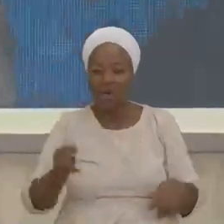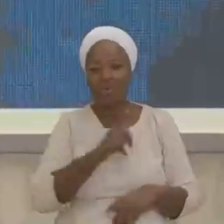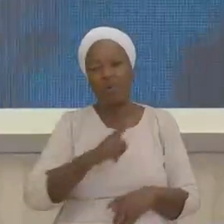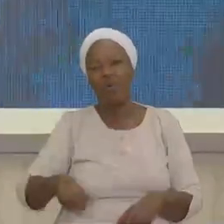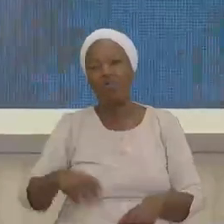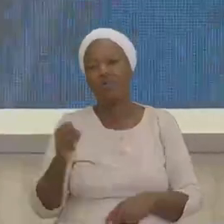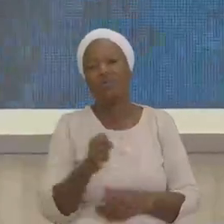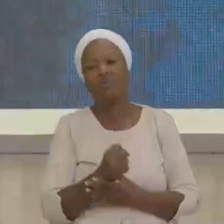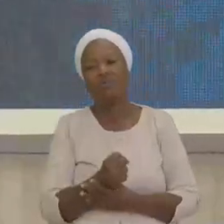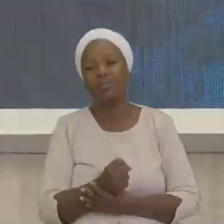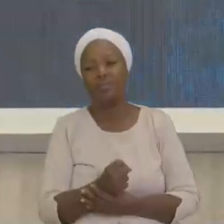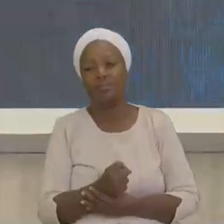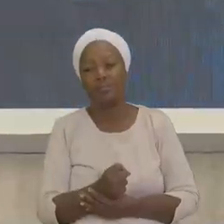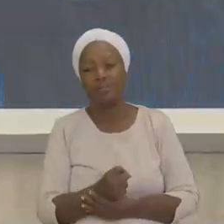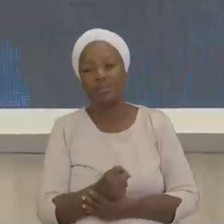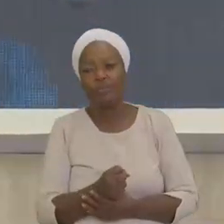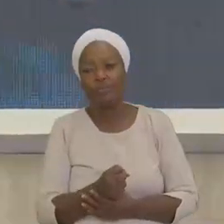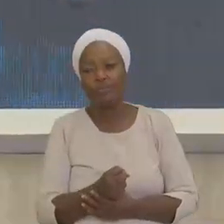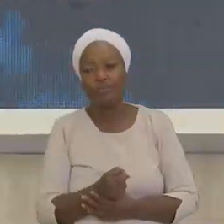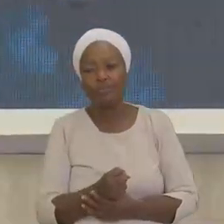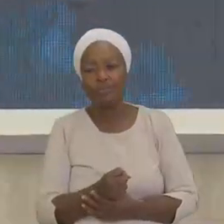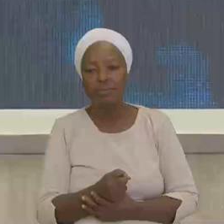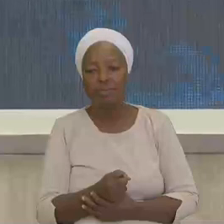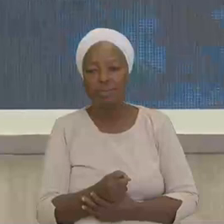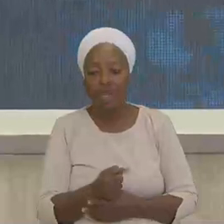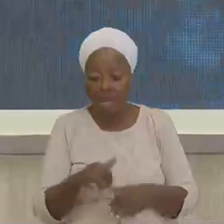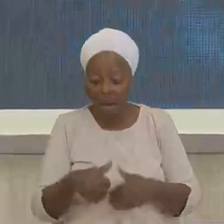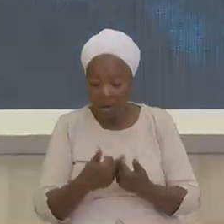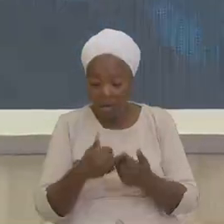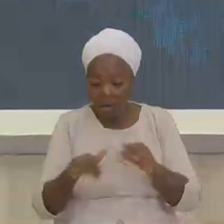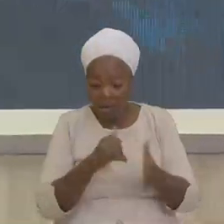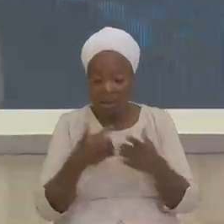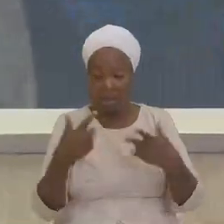avec le roi des rois et le Seigneur des seigneurs.